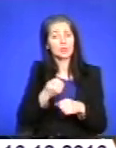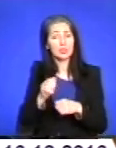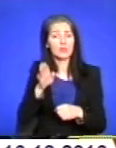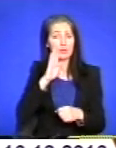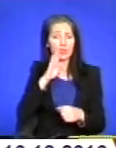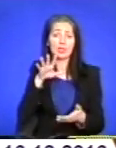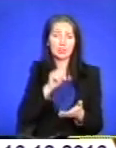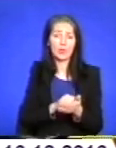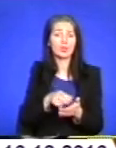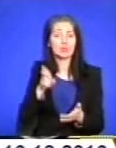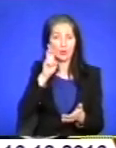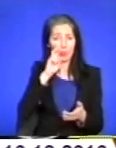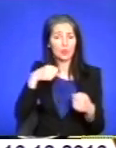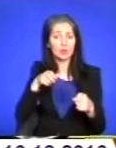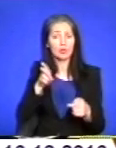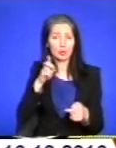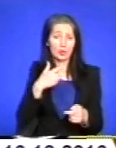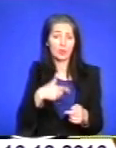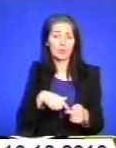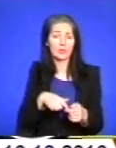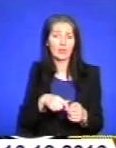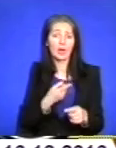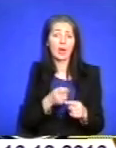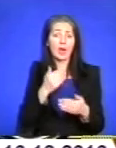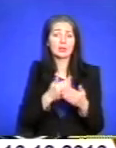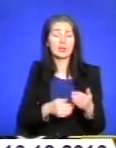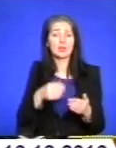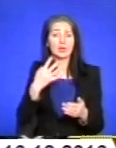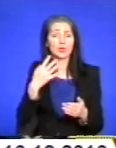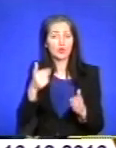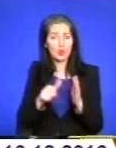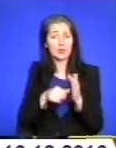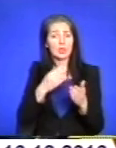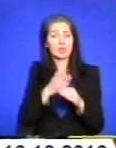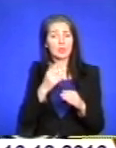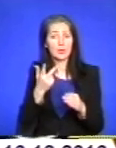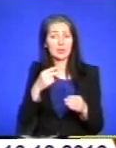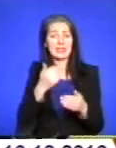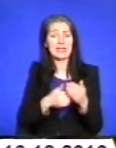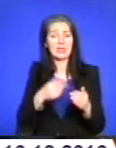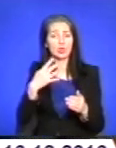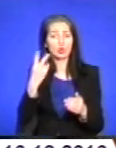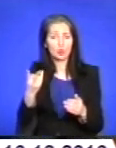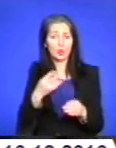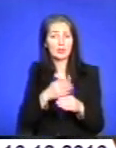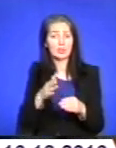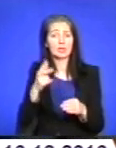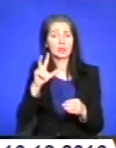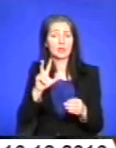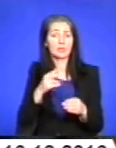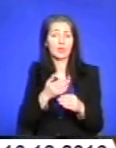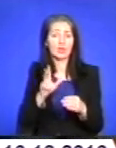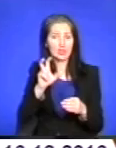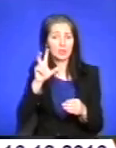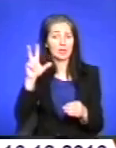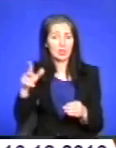передбачених частиною 1 статті 156, частиною 4 статті 301, частиною 2 статті 302 та частиною 2 статті 303 Кримінального